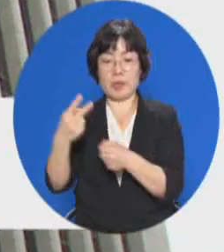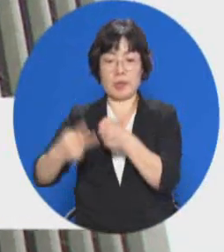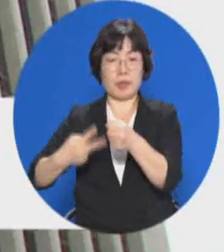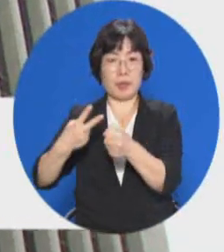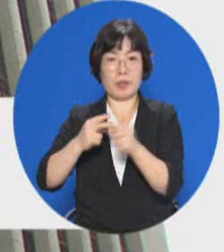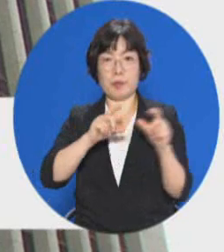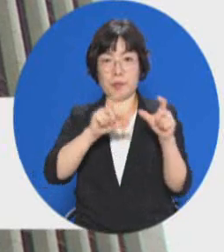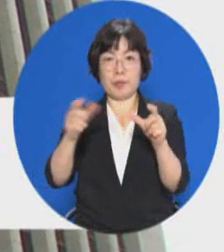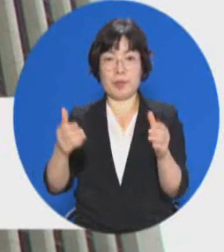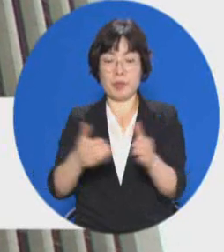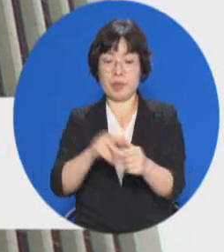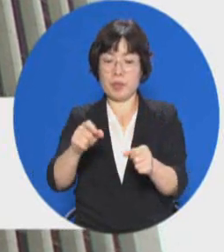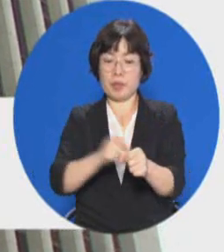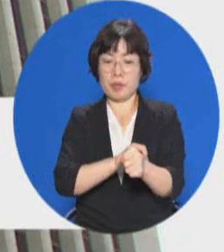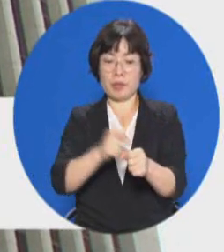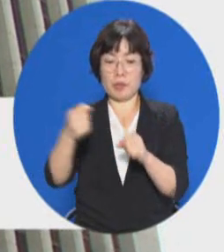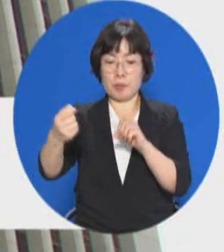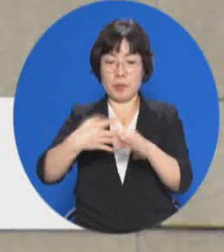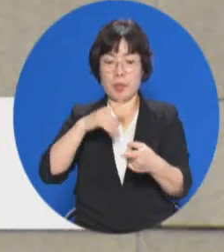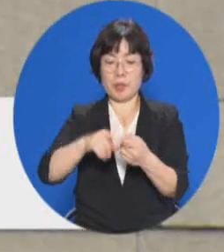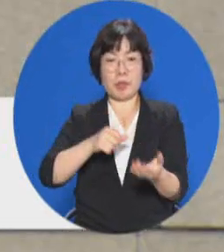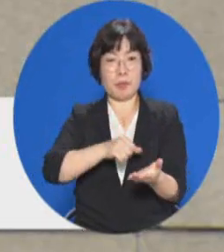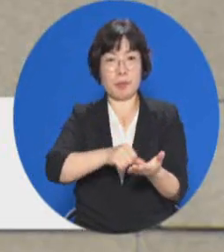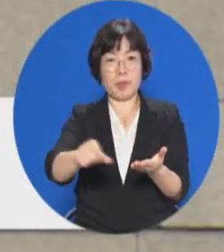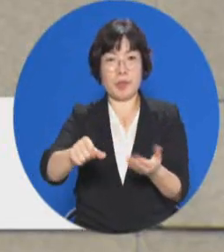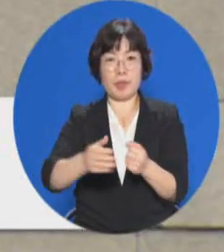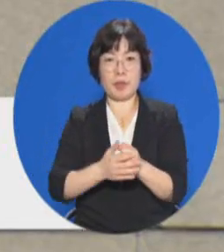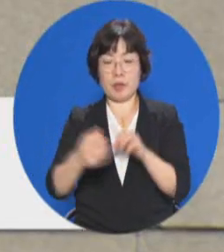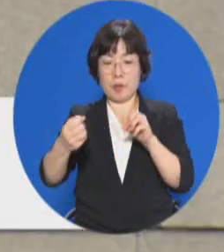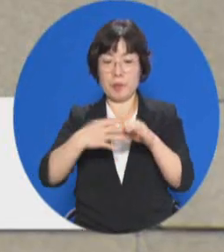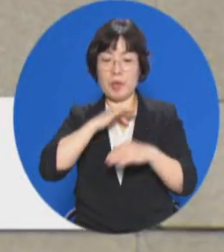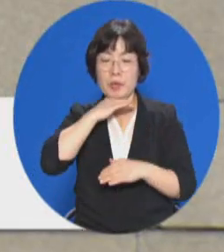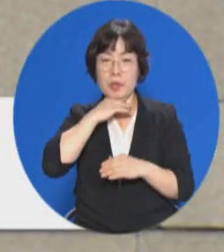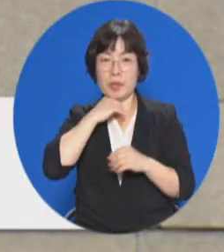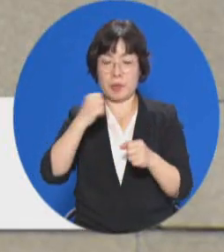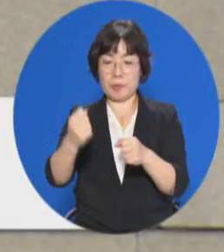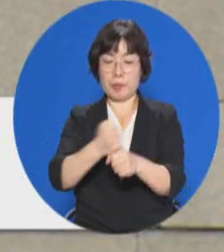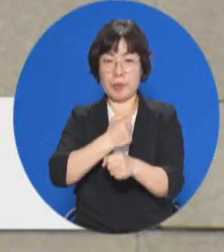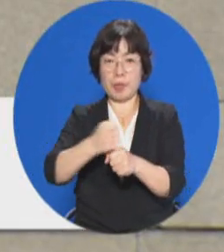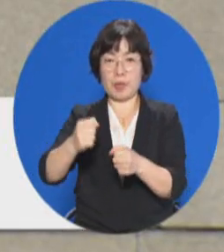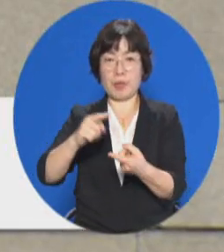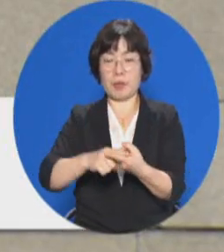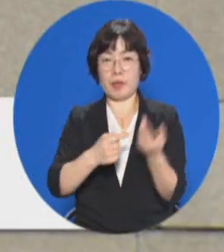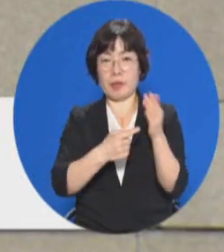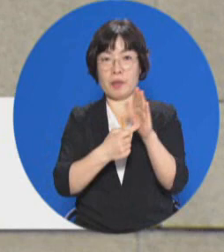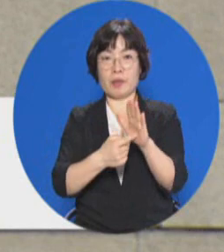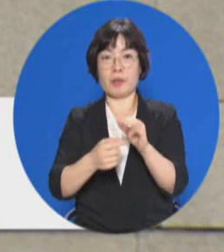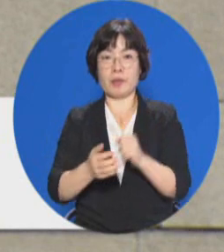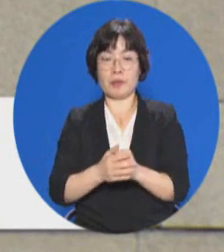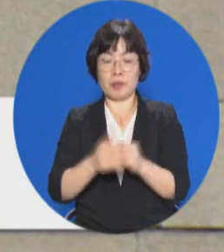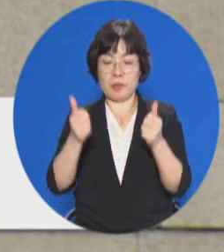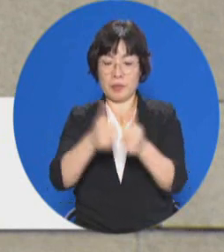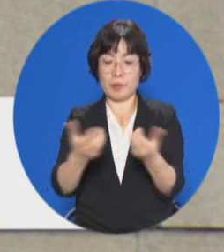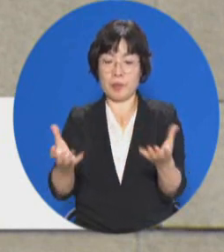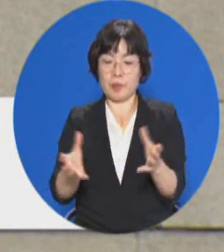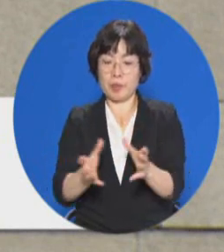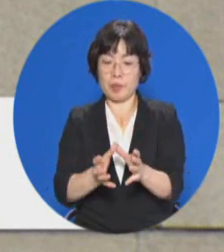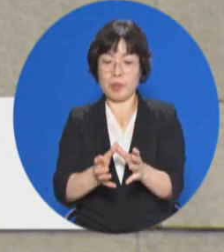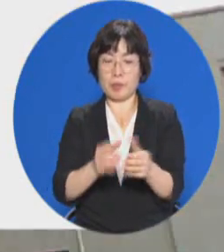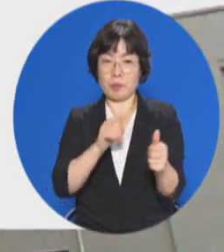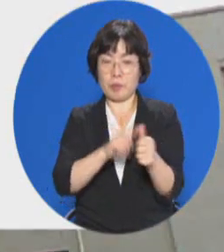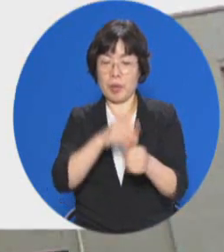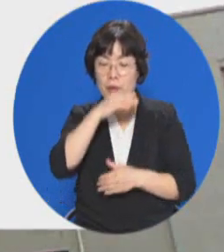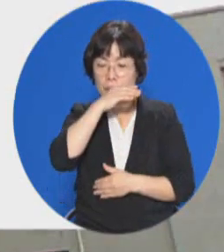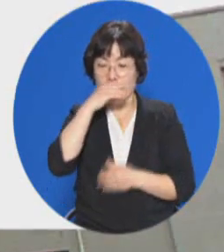A씨는 특정 응답 건수를 삭제하거나 응답 연령대를 조작한 혐의를 받고 있으며 재판부는 A씨가